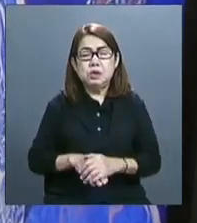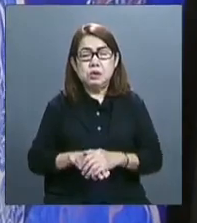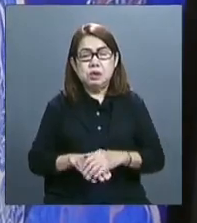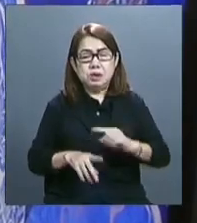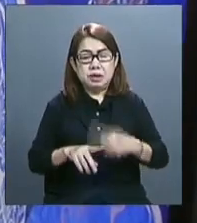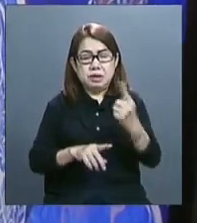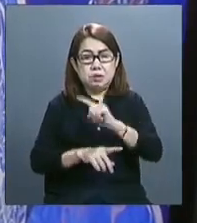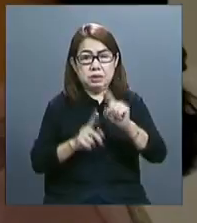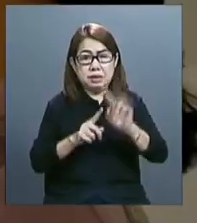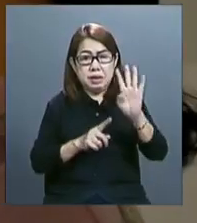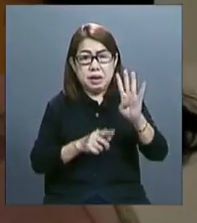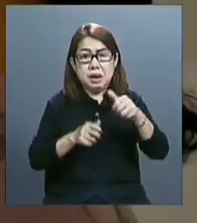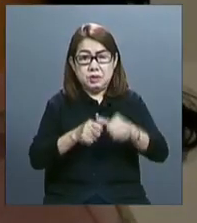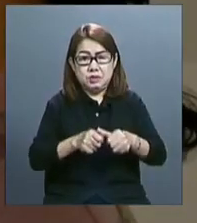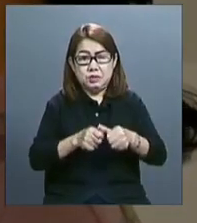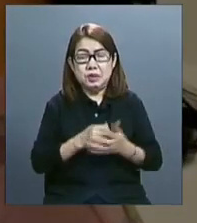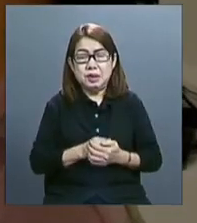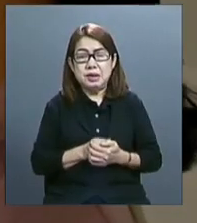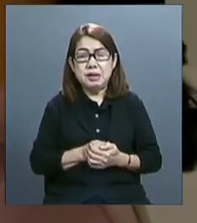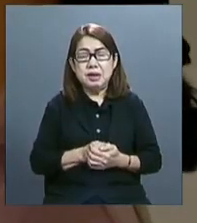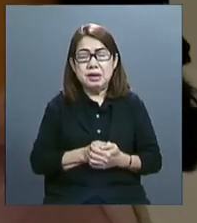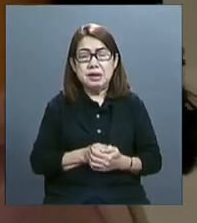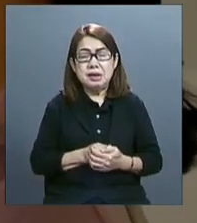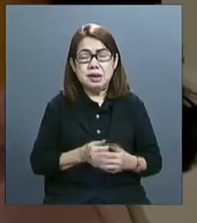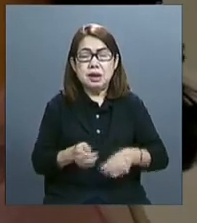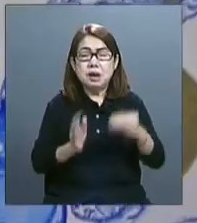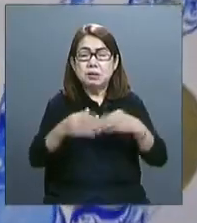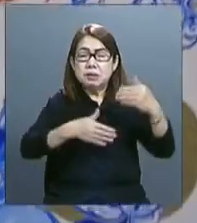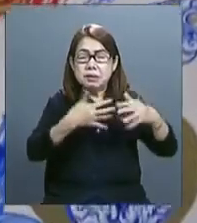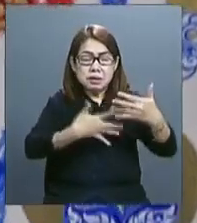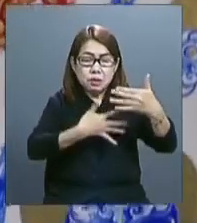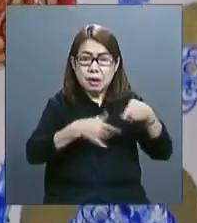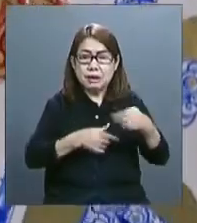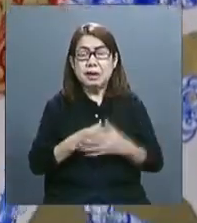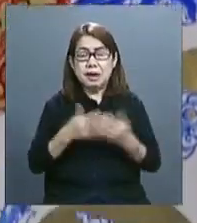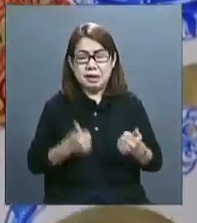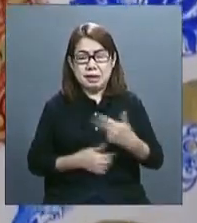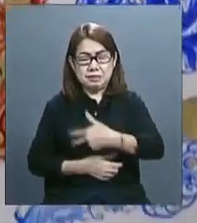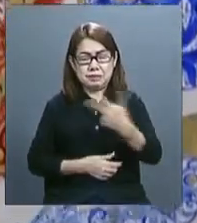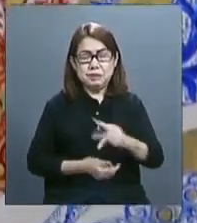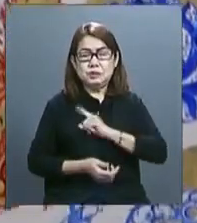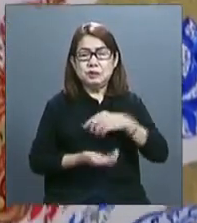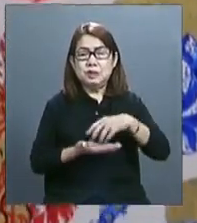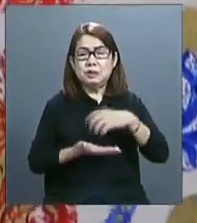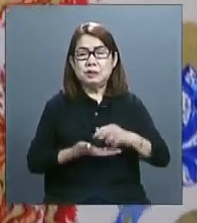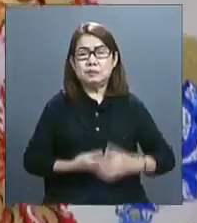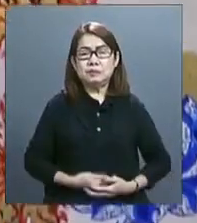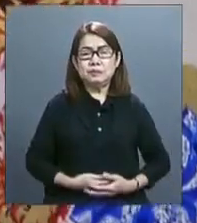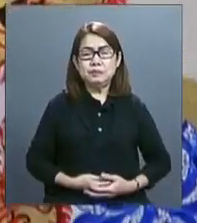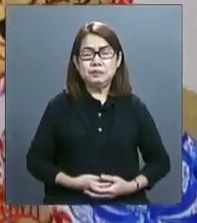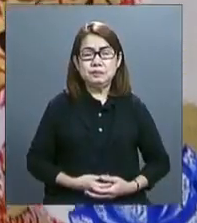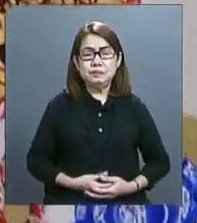วอร์ซิตี้เจริญกรุงสาวิตรีเลิศฮิรัญวณิชไทย PBS รายงาน